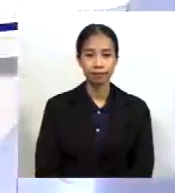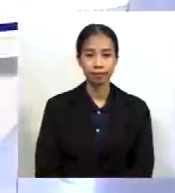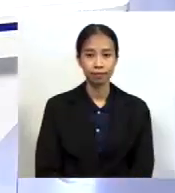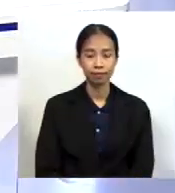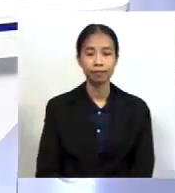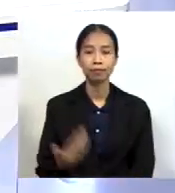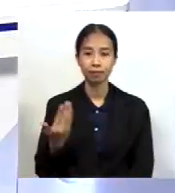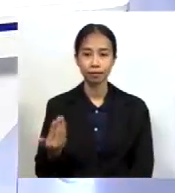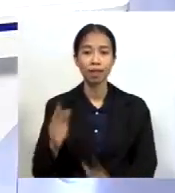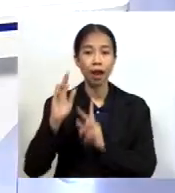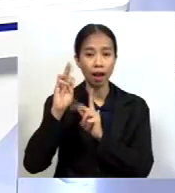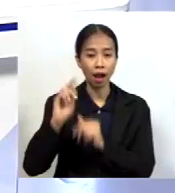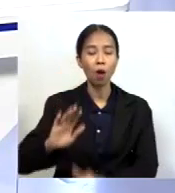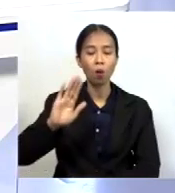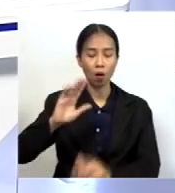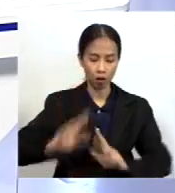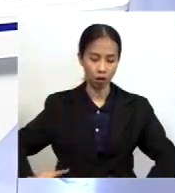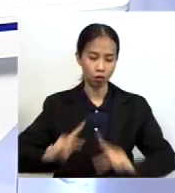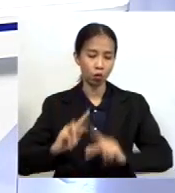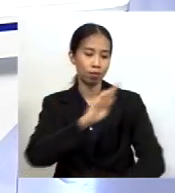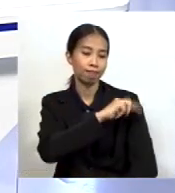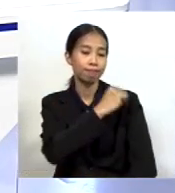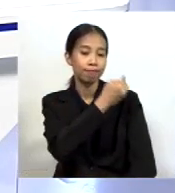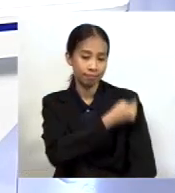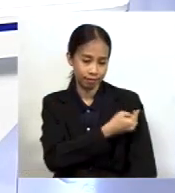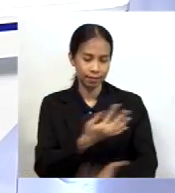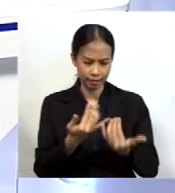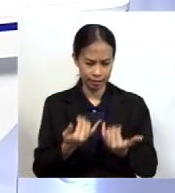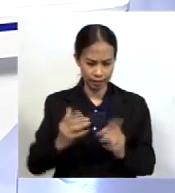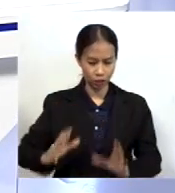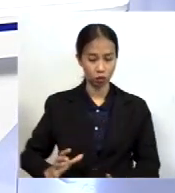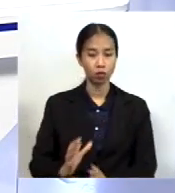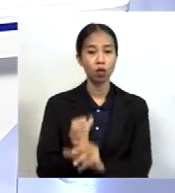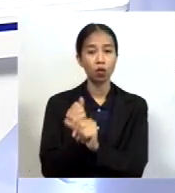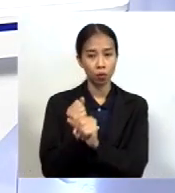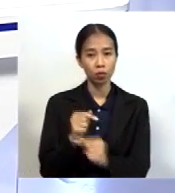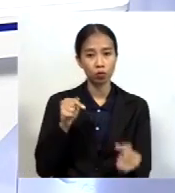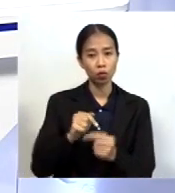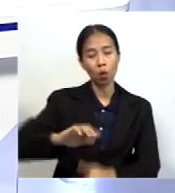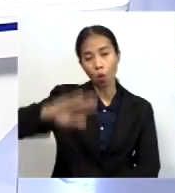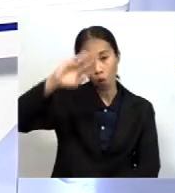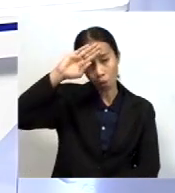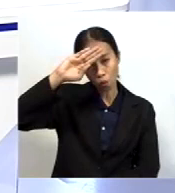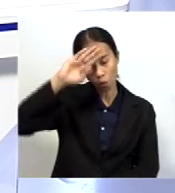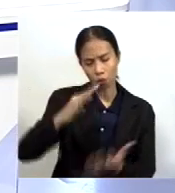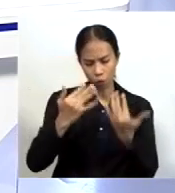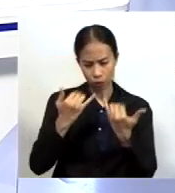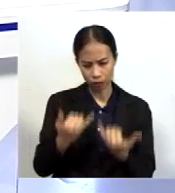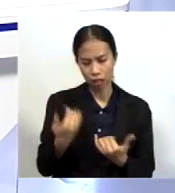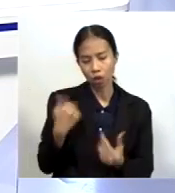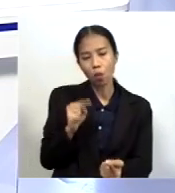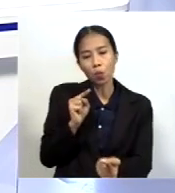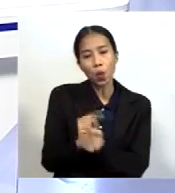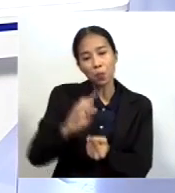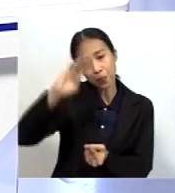ก็เป็นการแถลงข่าวจากกระทรวงสาธารณสุขนะคะขออนุญาตสรุปคร่าวๆสำหรับผู้ติดเชื้อยืนยันที่วันนี้มีการแถลงมาวันนี้พบเ